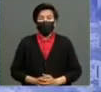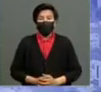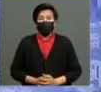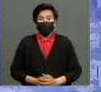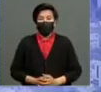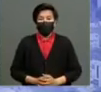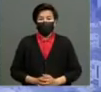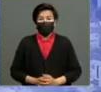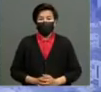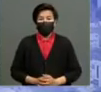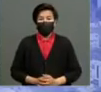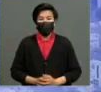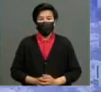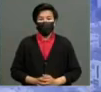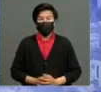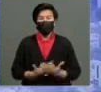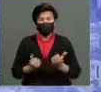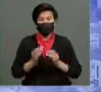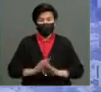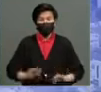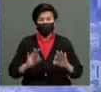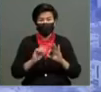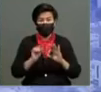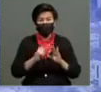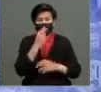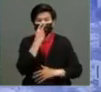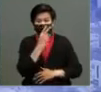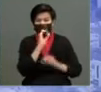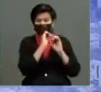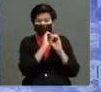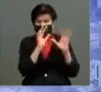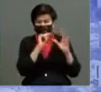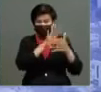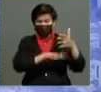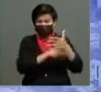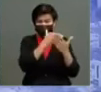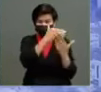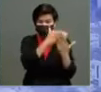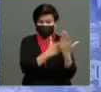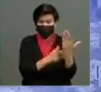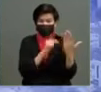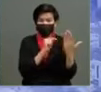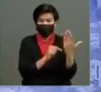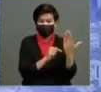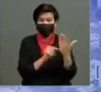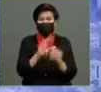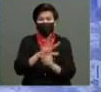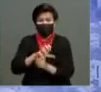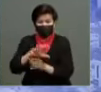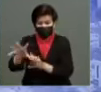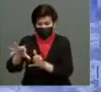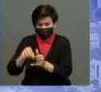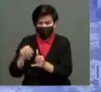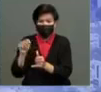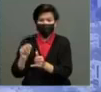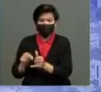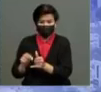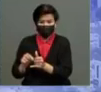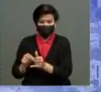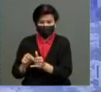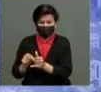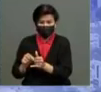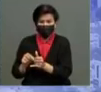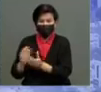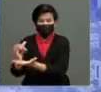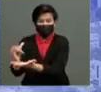อนนี้สิ่งที่เป็นมาตรการชัดเจนคือนำเอาตัว ของผู้ป่วยนะครับมารับ